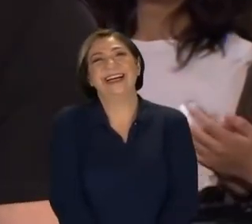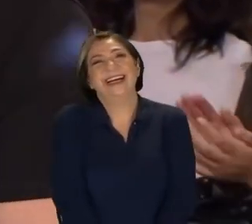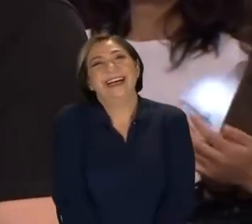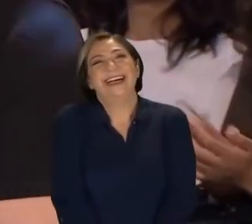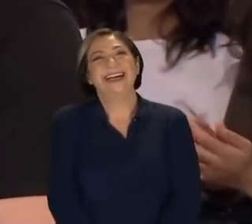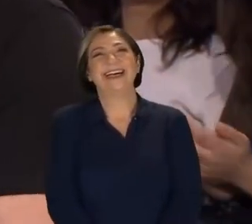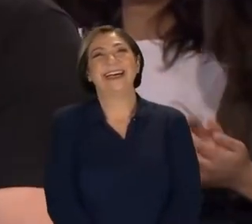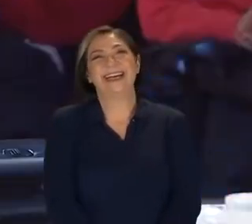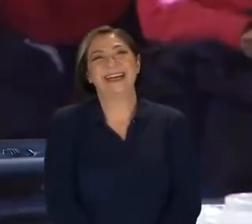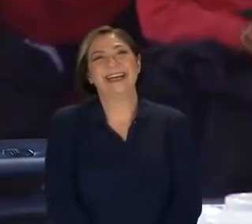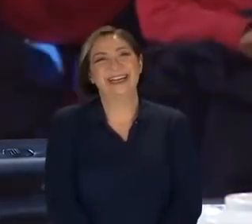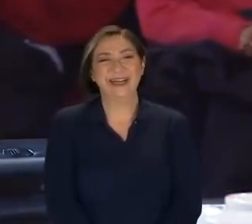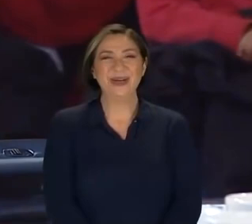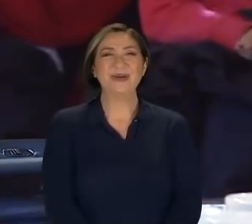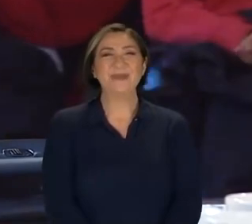başladım.